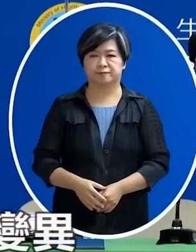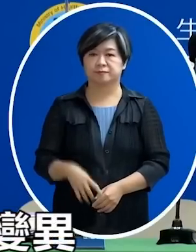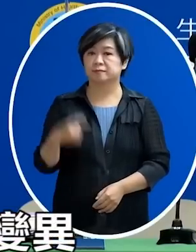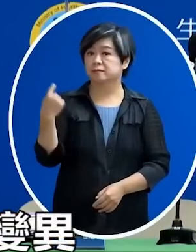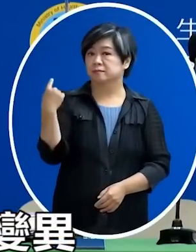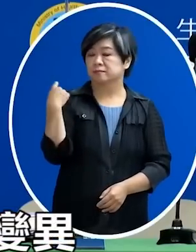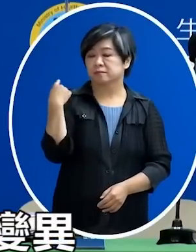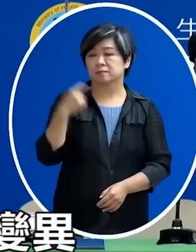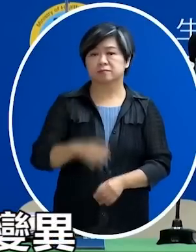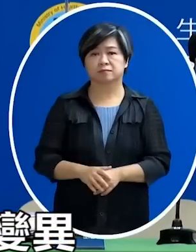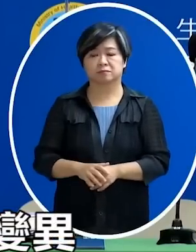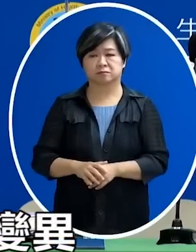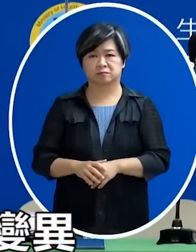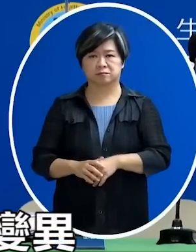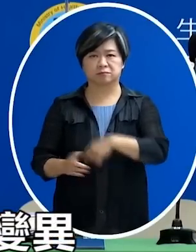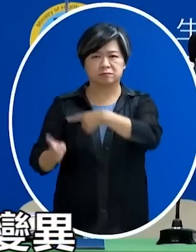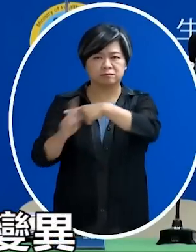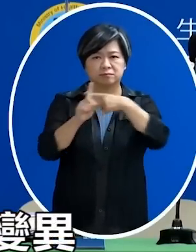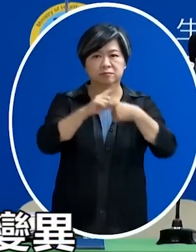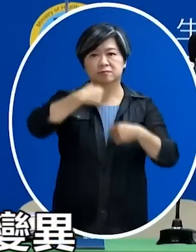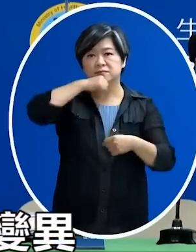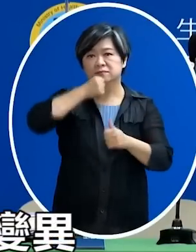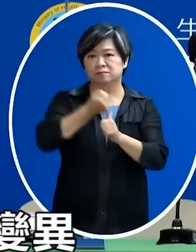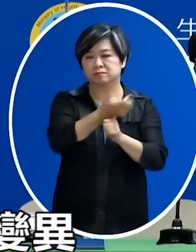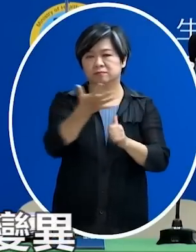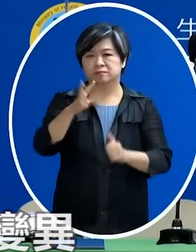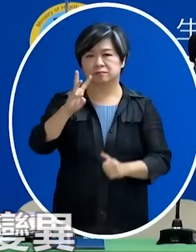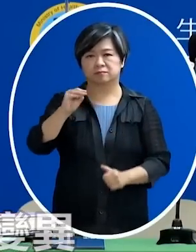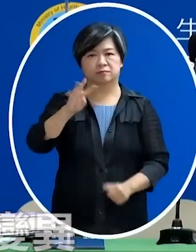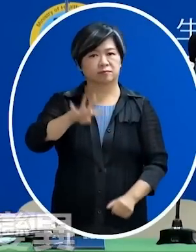那我们昨天新确诊的本土病例有